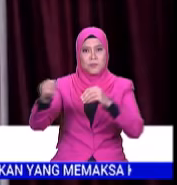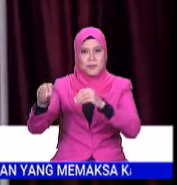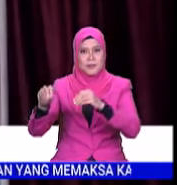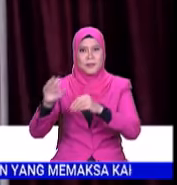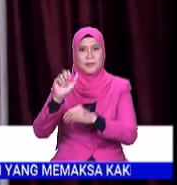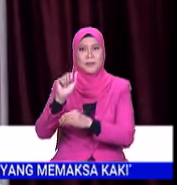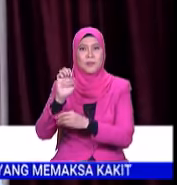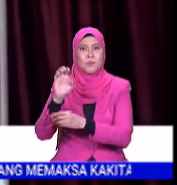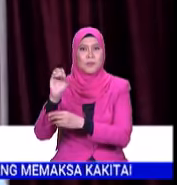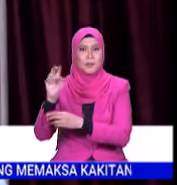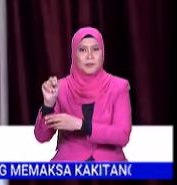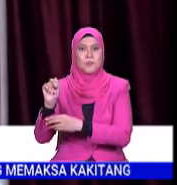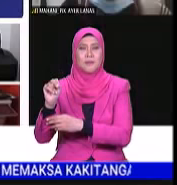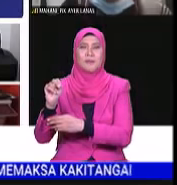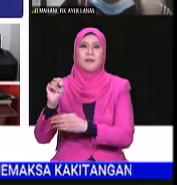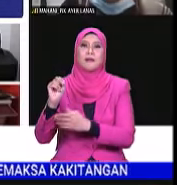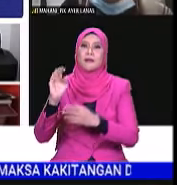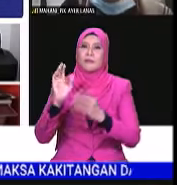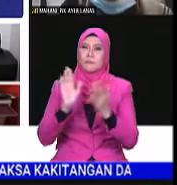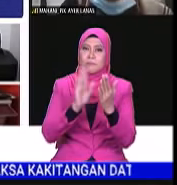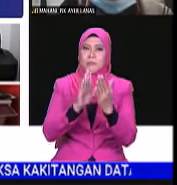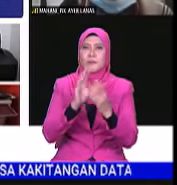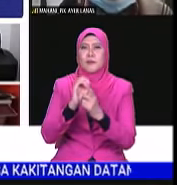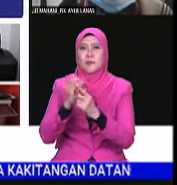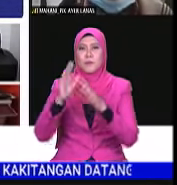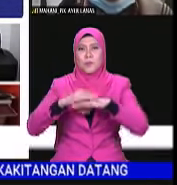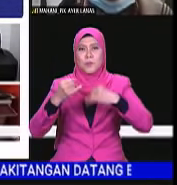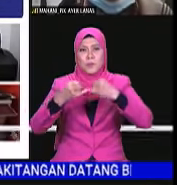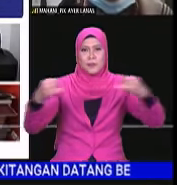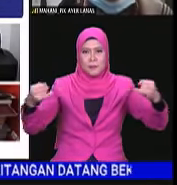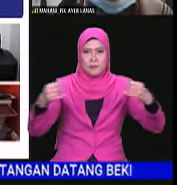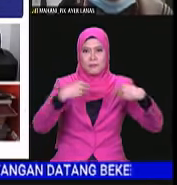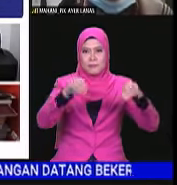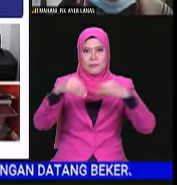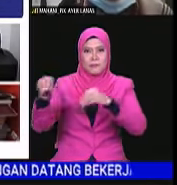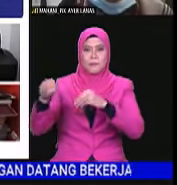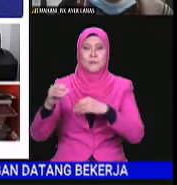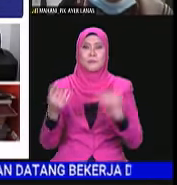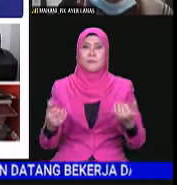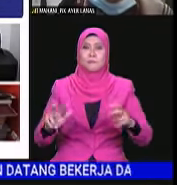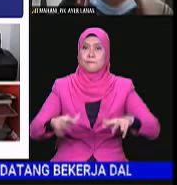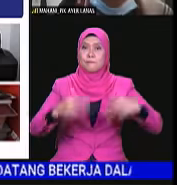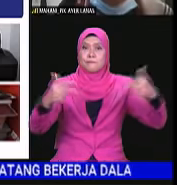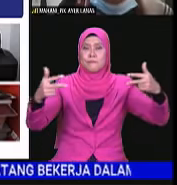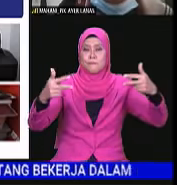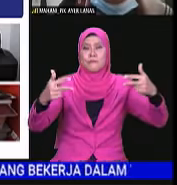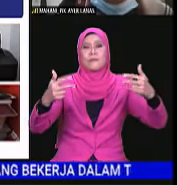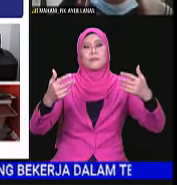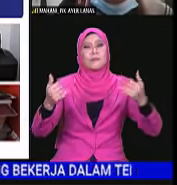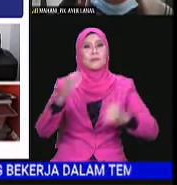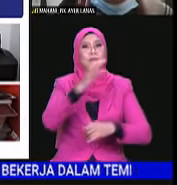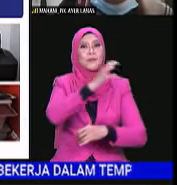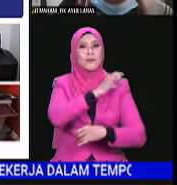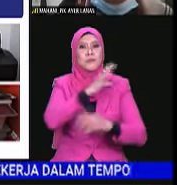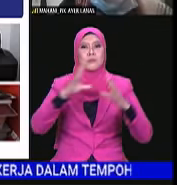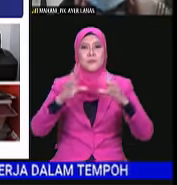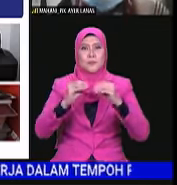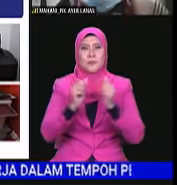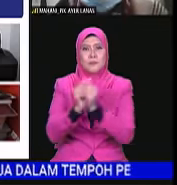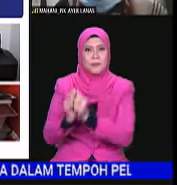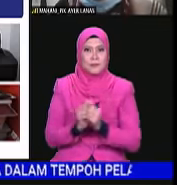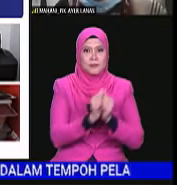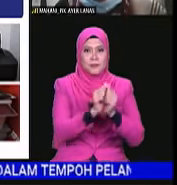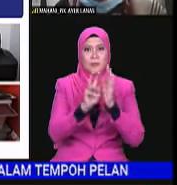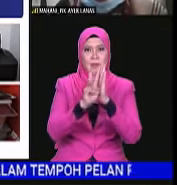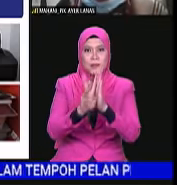Aeon secara fizikal dan dalam talian. Beliau berkata demikian menerusi sidang media secara maya selepas memperkerusikan mesyuarat bersama